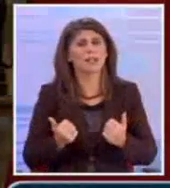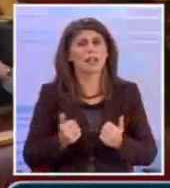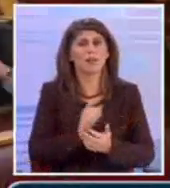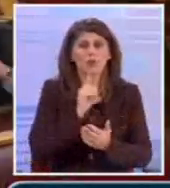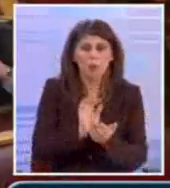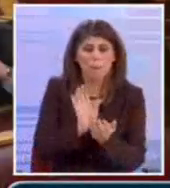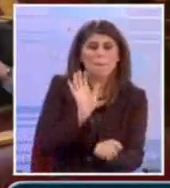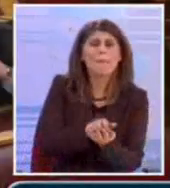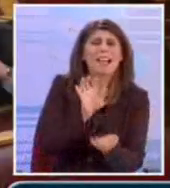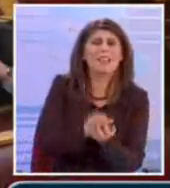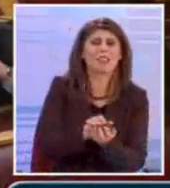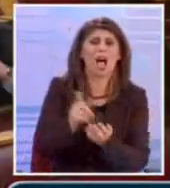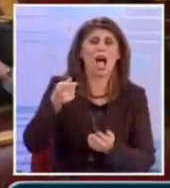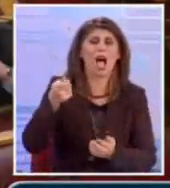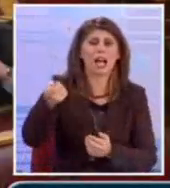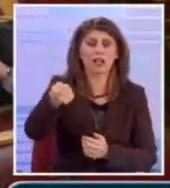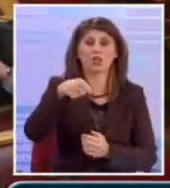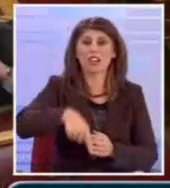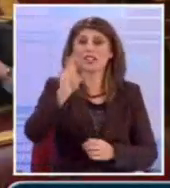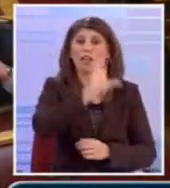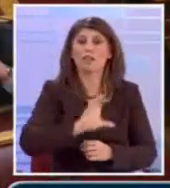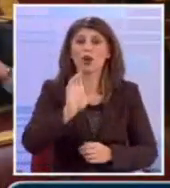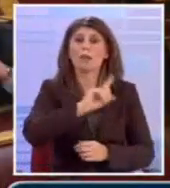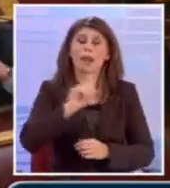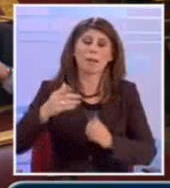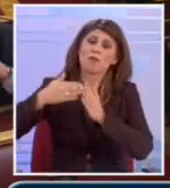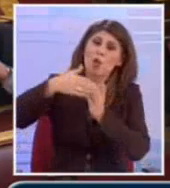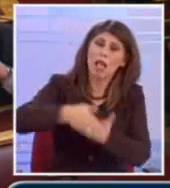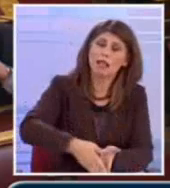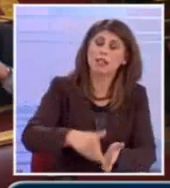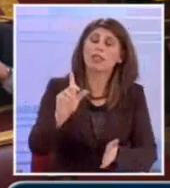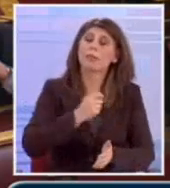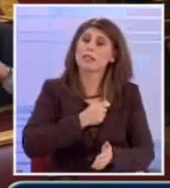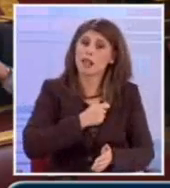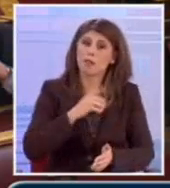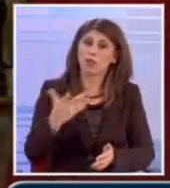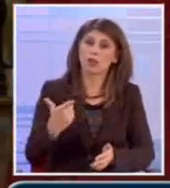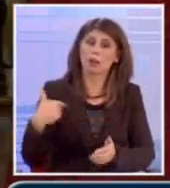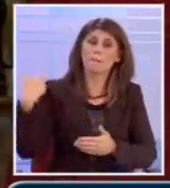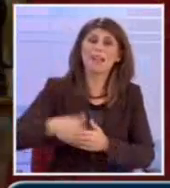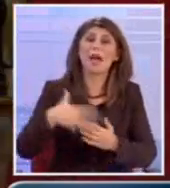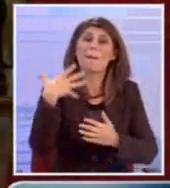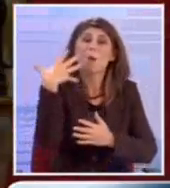παγίδα χρέους, σαν είναι αυτή η Ευρώπη να μην βουλιάζει. Δεν θεωρείτε ότι μετά από